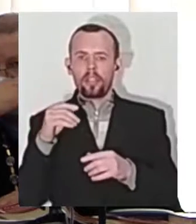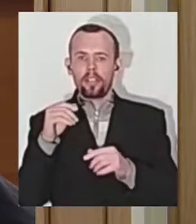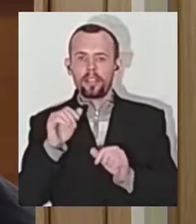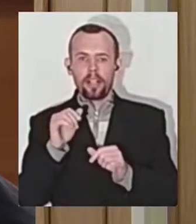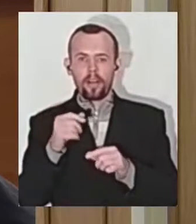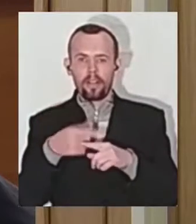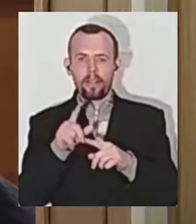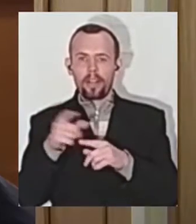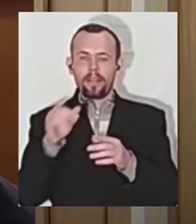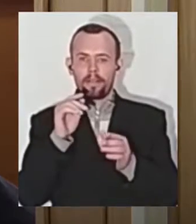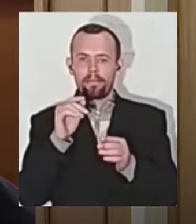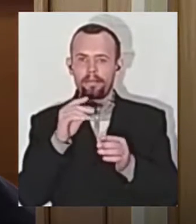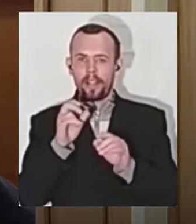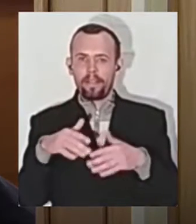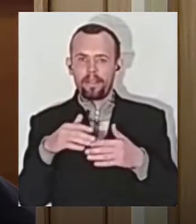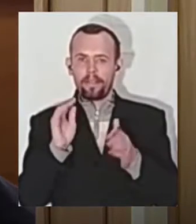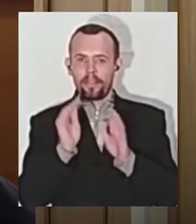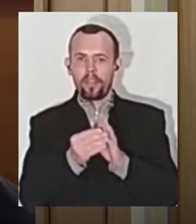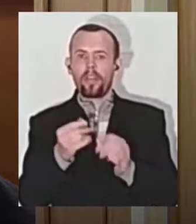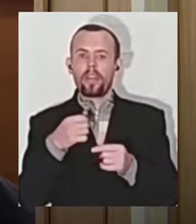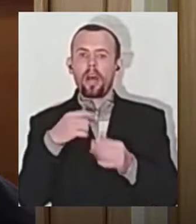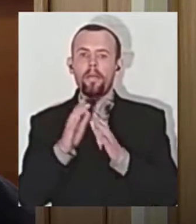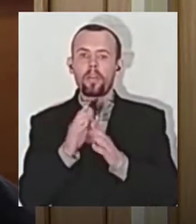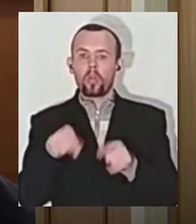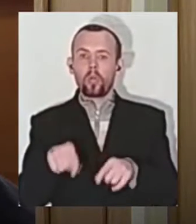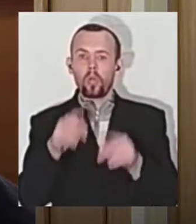відкривалися. Я прошу дослідити